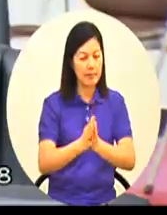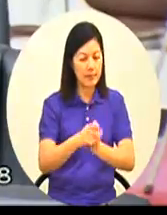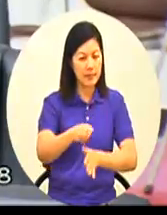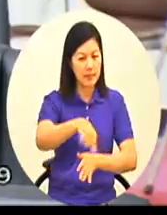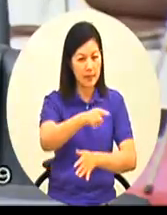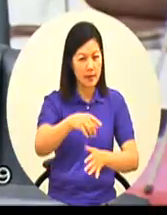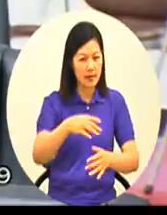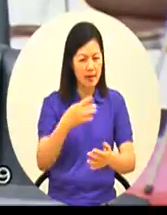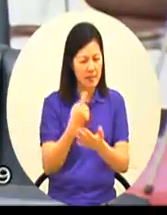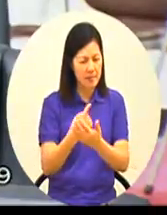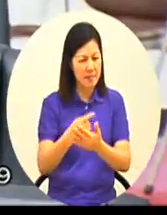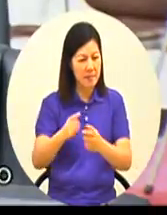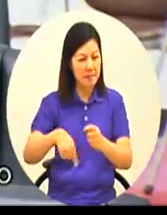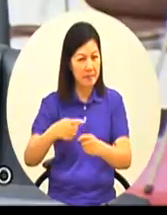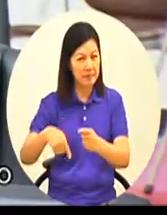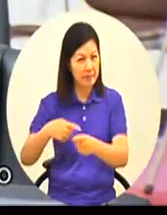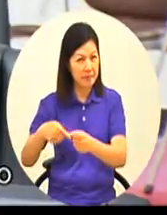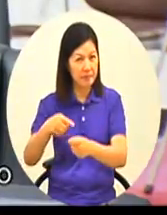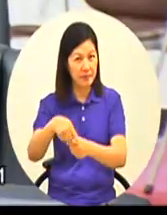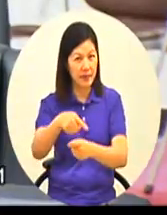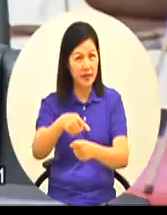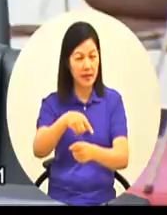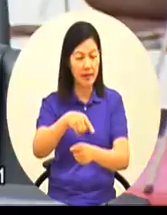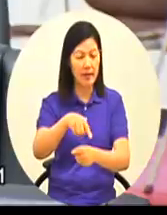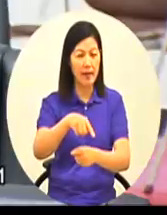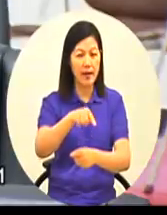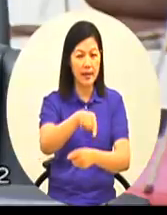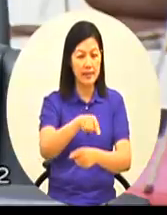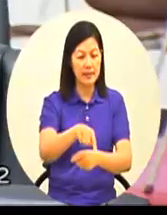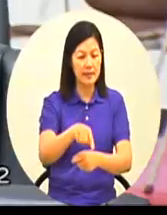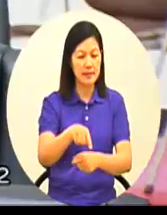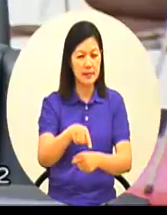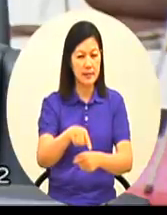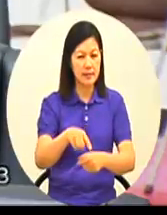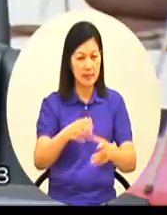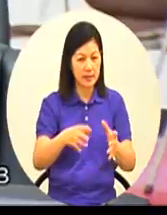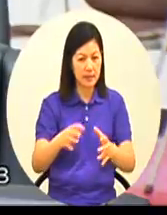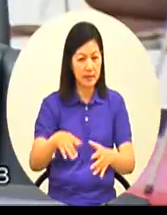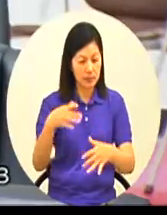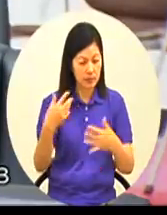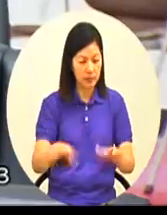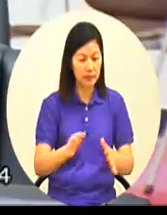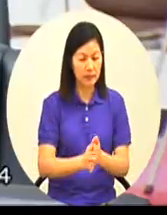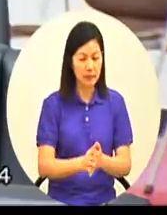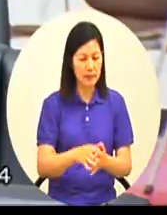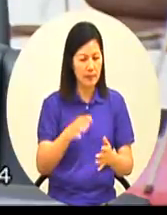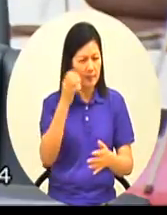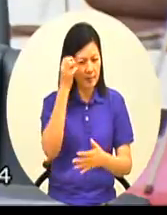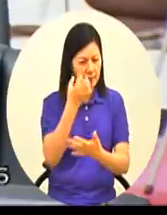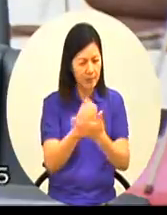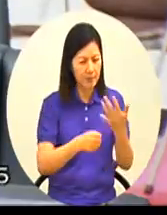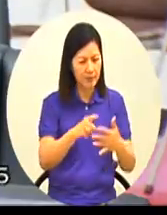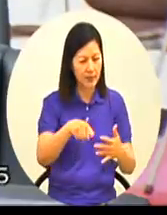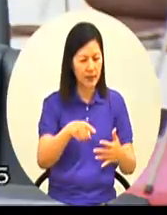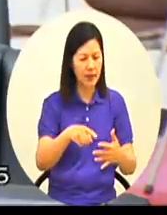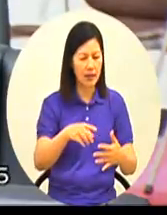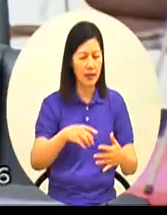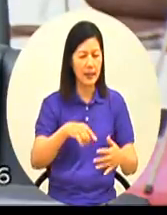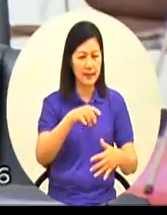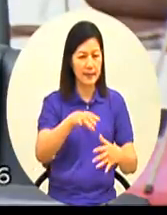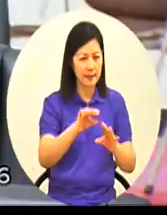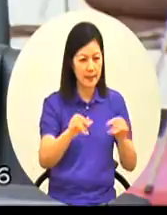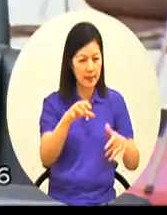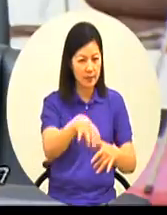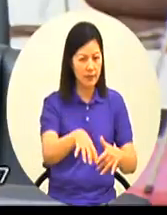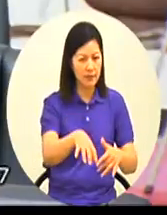一道搬过，我们要留一些什么东西留在地方，给地方能够有一点点、一点点的这样累积下来。那